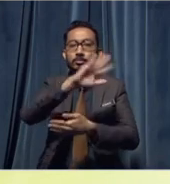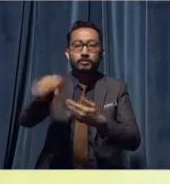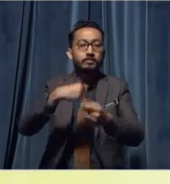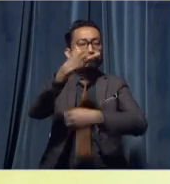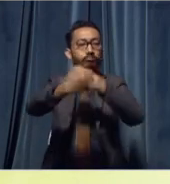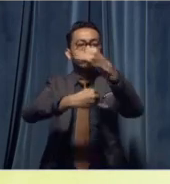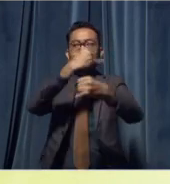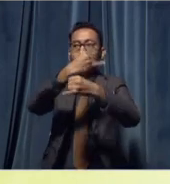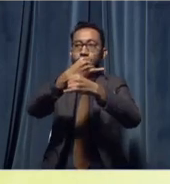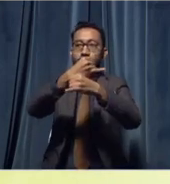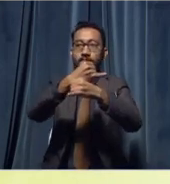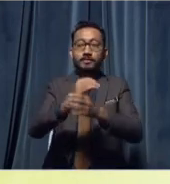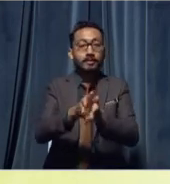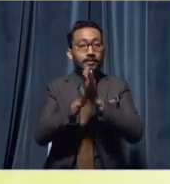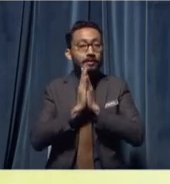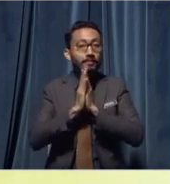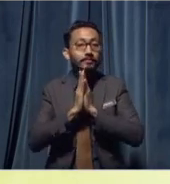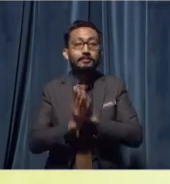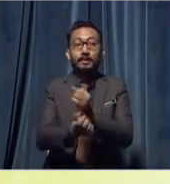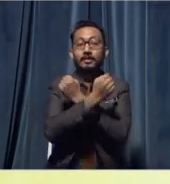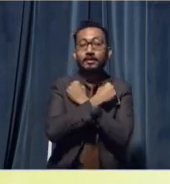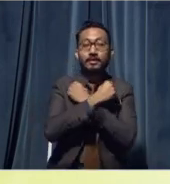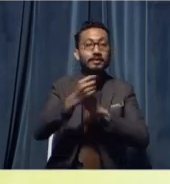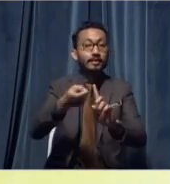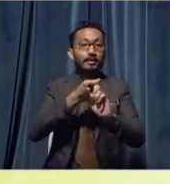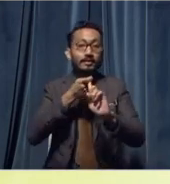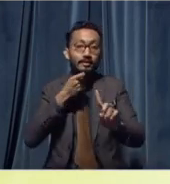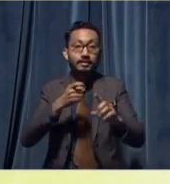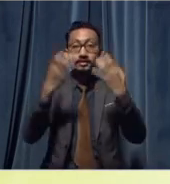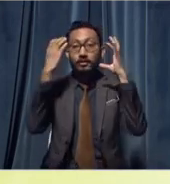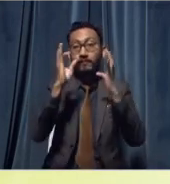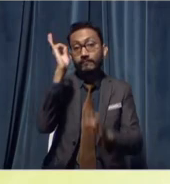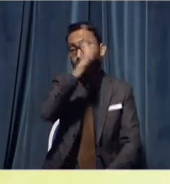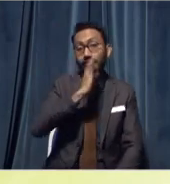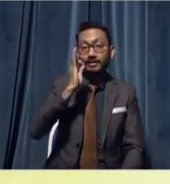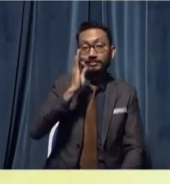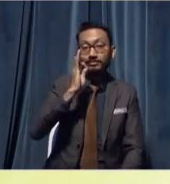semoga semua berjaya. Salam sayang dari Cikgu Faizah.